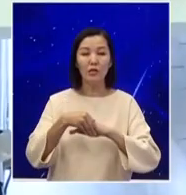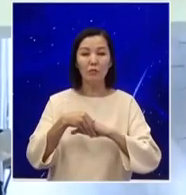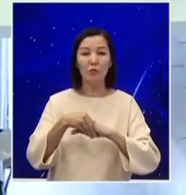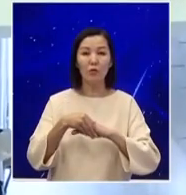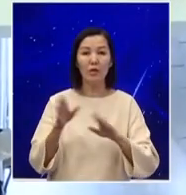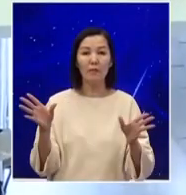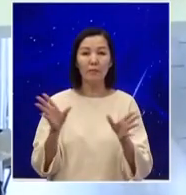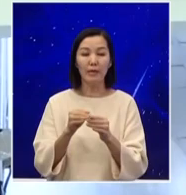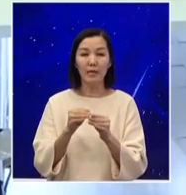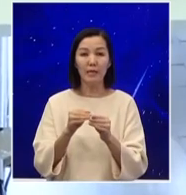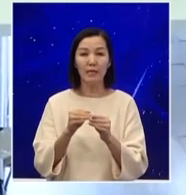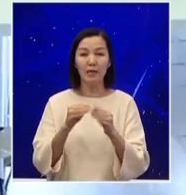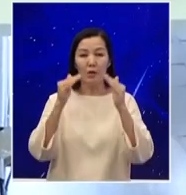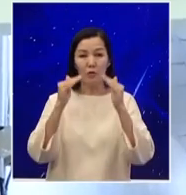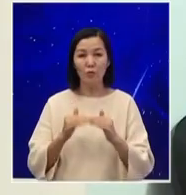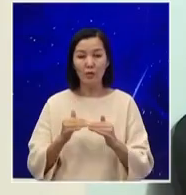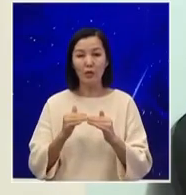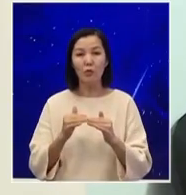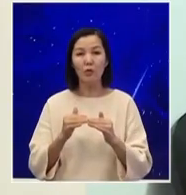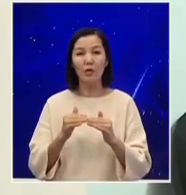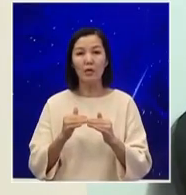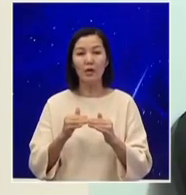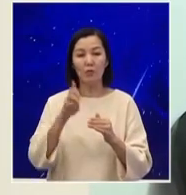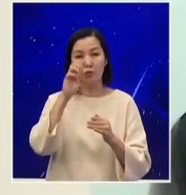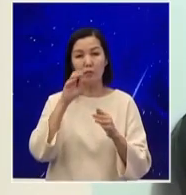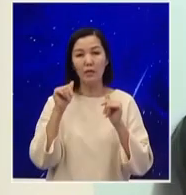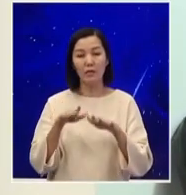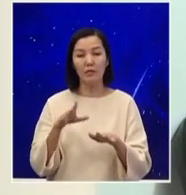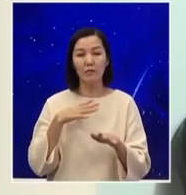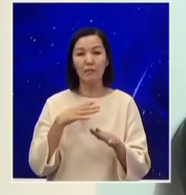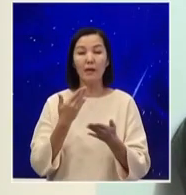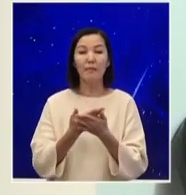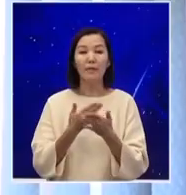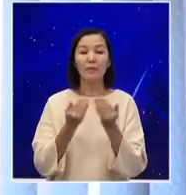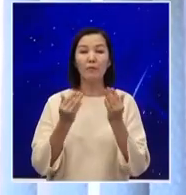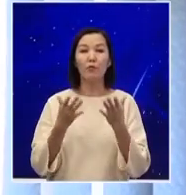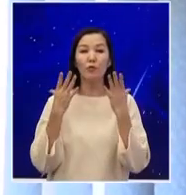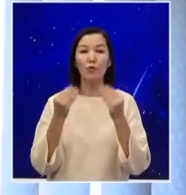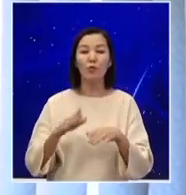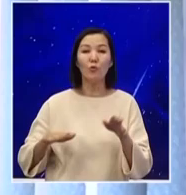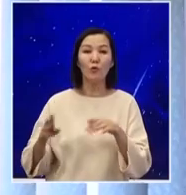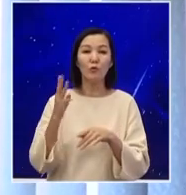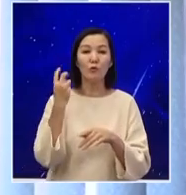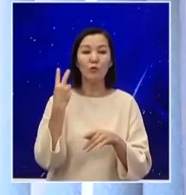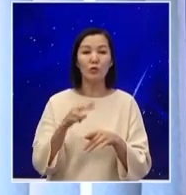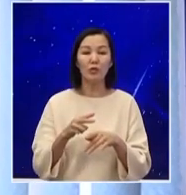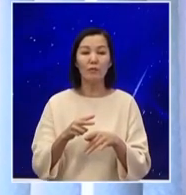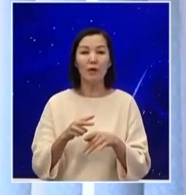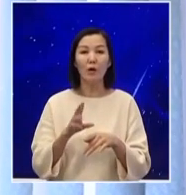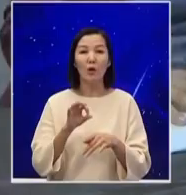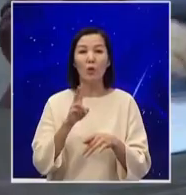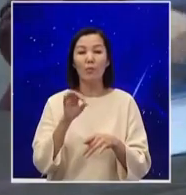бармақ басты көз қыстылықты азайтуға бағытталған үкімет қабылдаған шешімнің бірі. Мәселен, бүгінгі күні өңірде 320 open